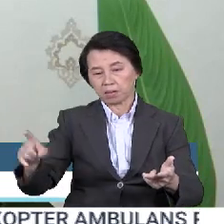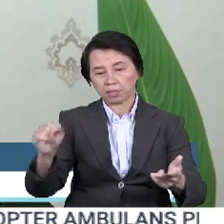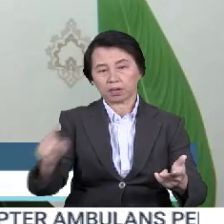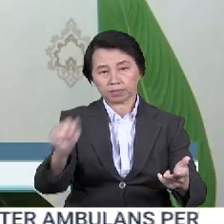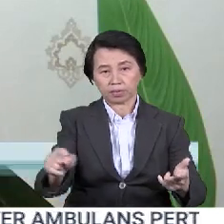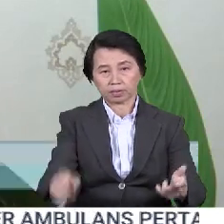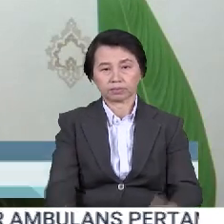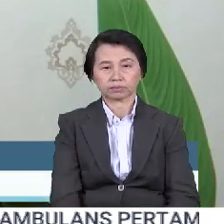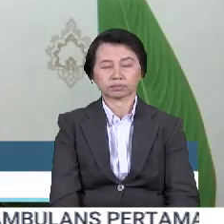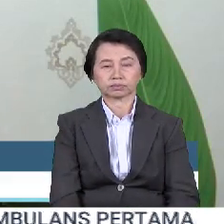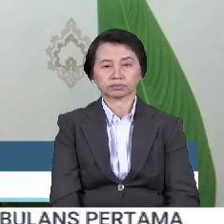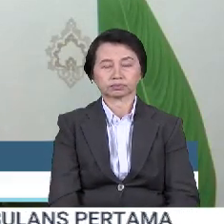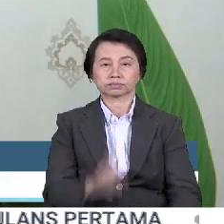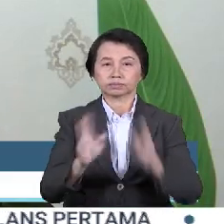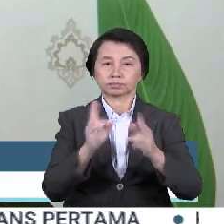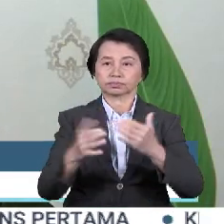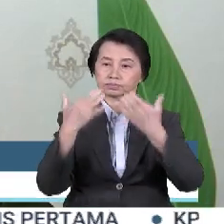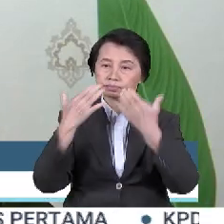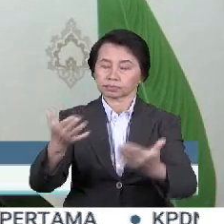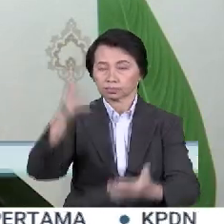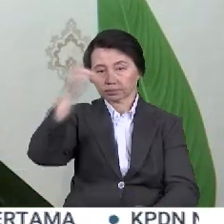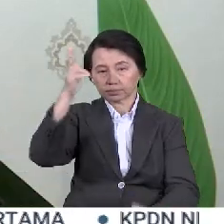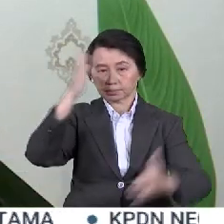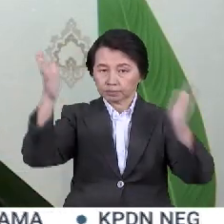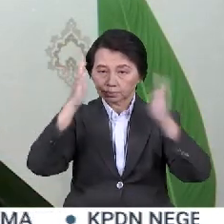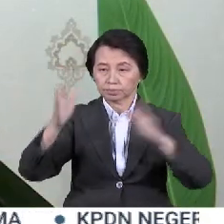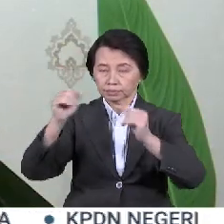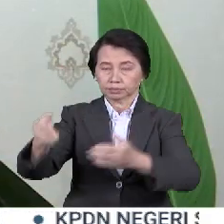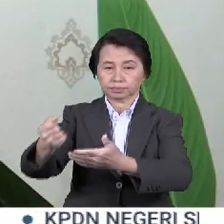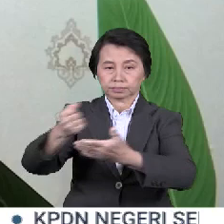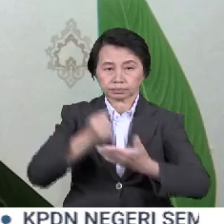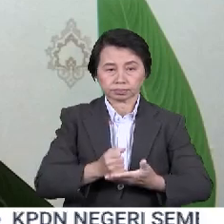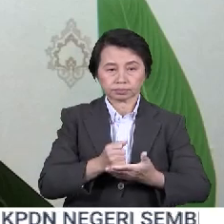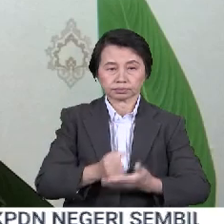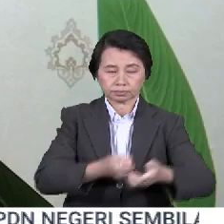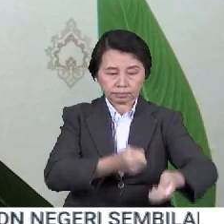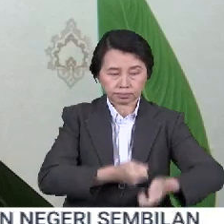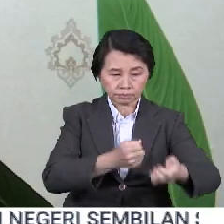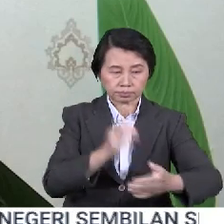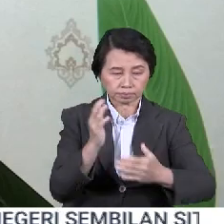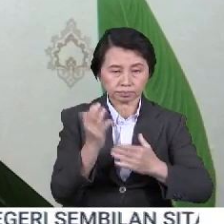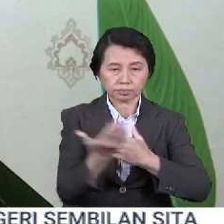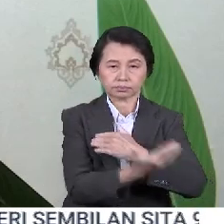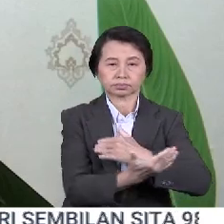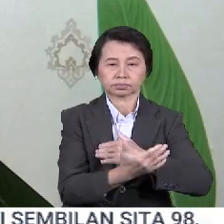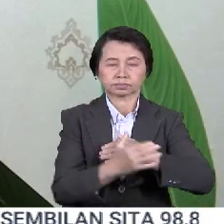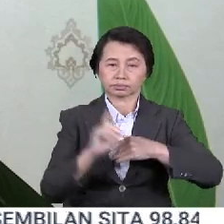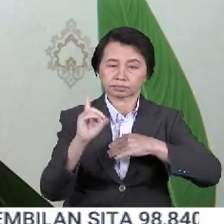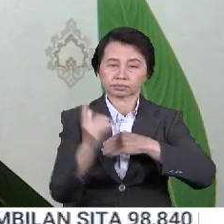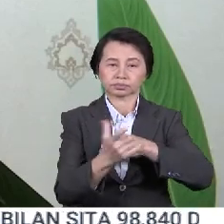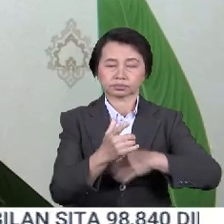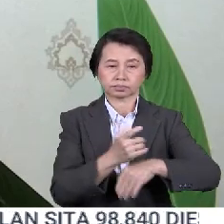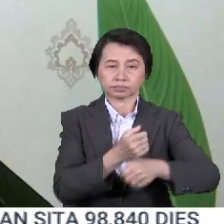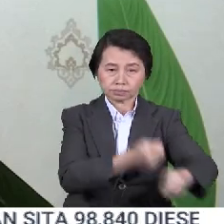Bekasi kepada kerajaan Indonesia yang dapat membantu kebun kecil hari ini dengan sumbangan